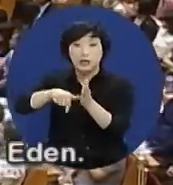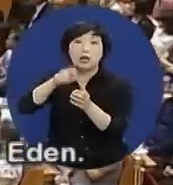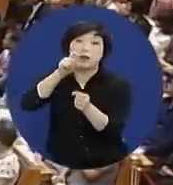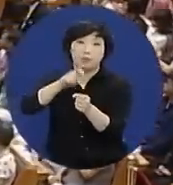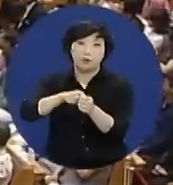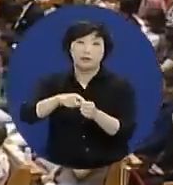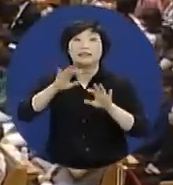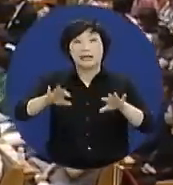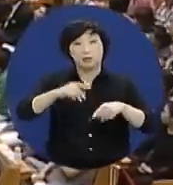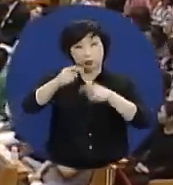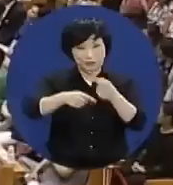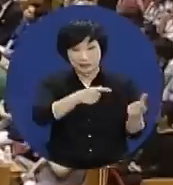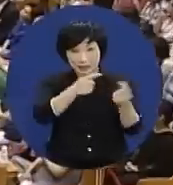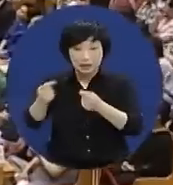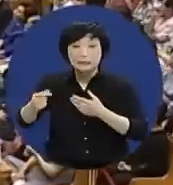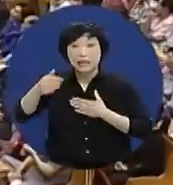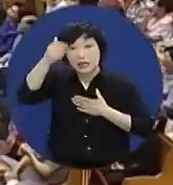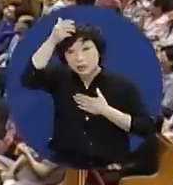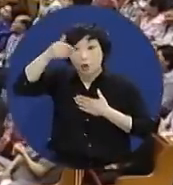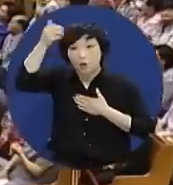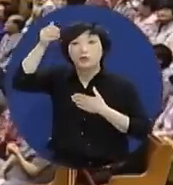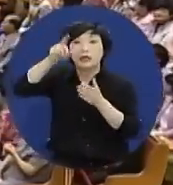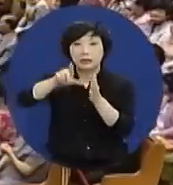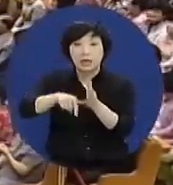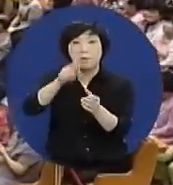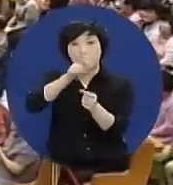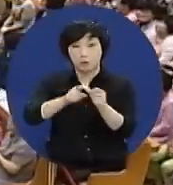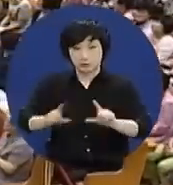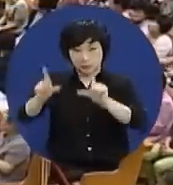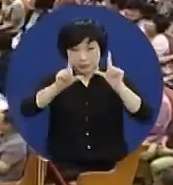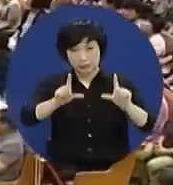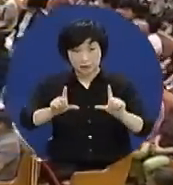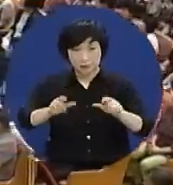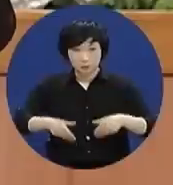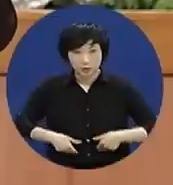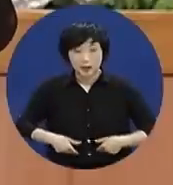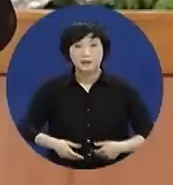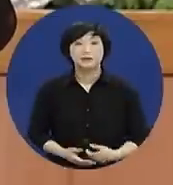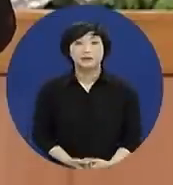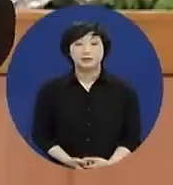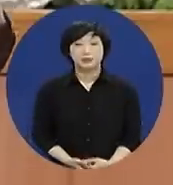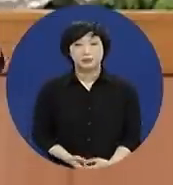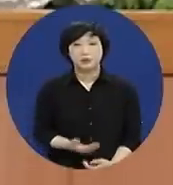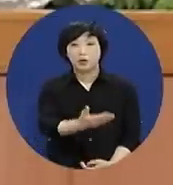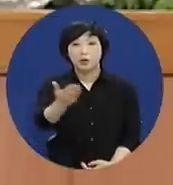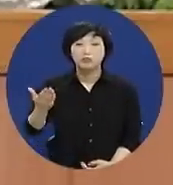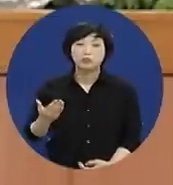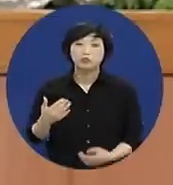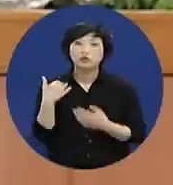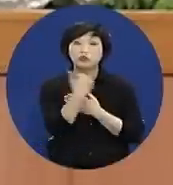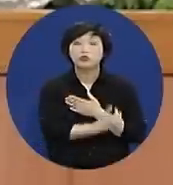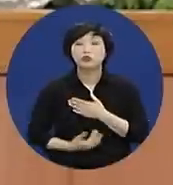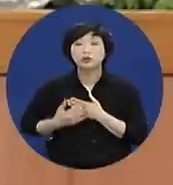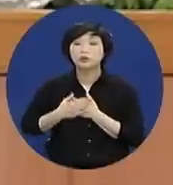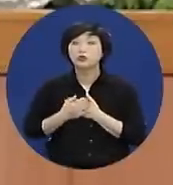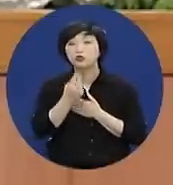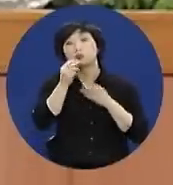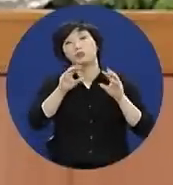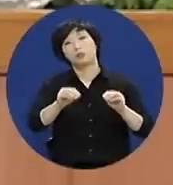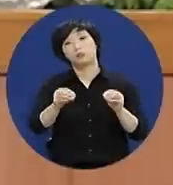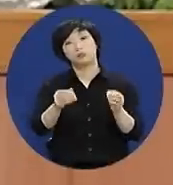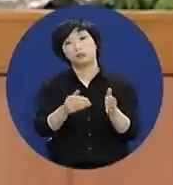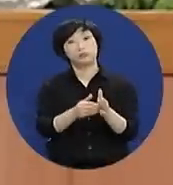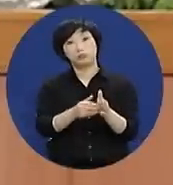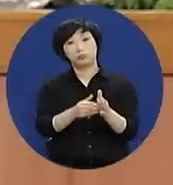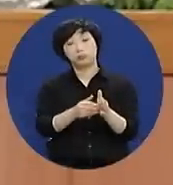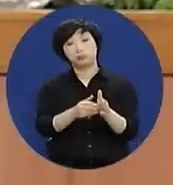に一緒に言いましょう魂の時のためにあなたがっているこの肉体